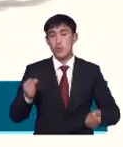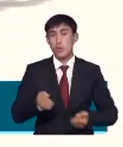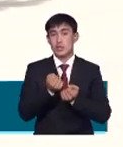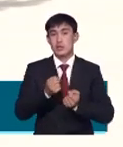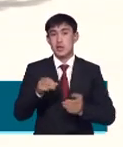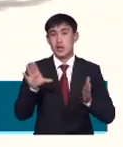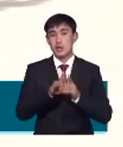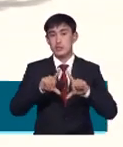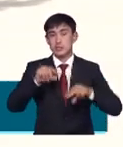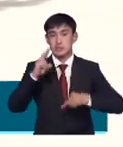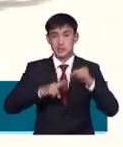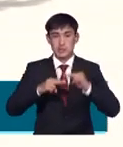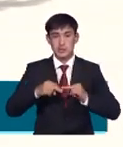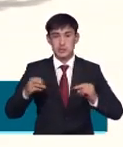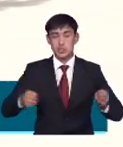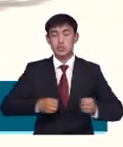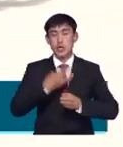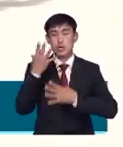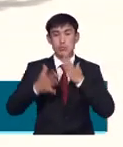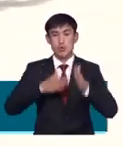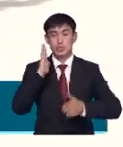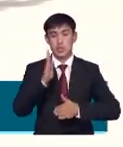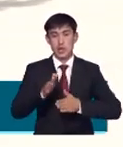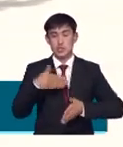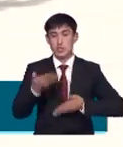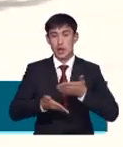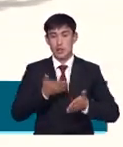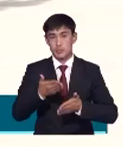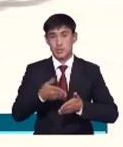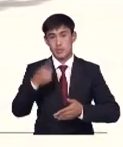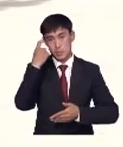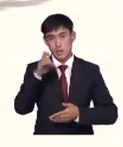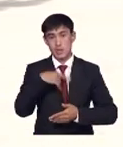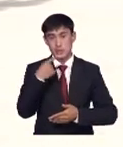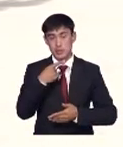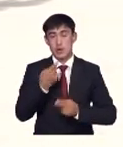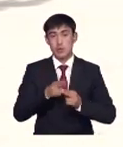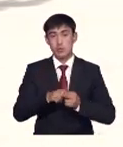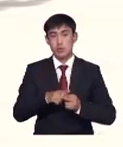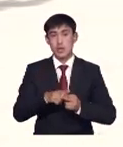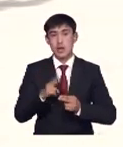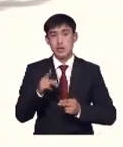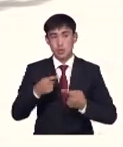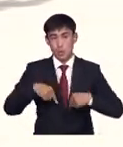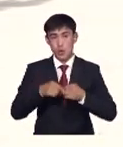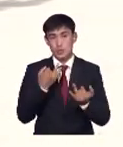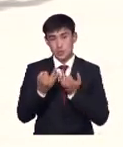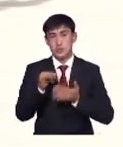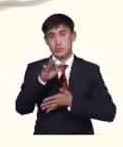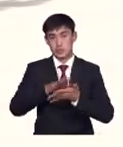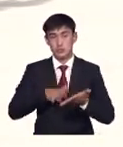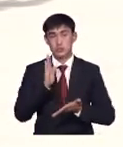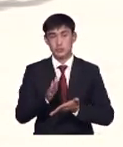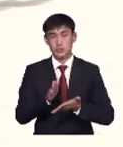Электр станциясы салынса, жарқын болашаққа жасалған қадам деген пікір айтылды. Дегенмен бұл әлі де қоғам талқысына